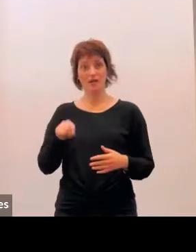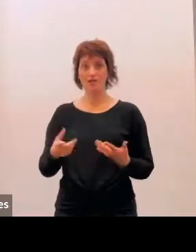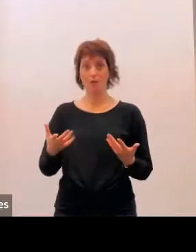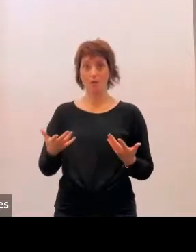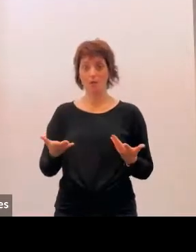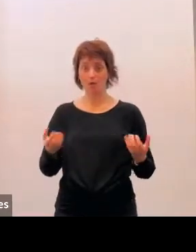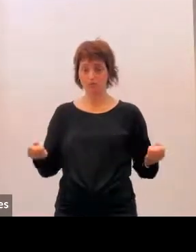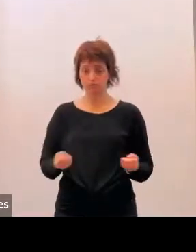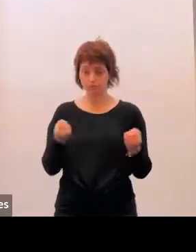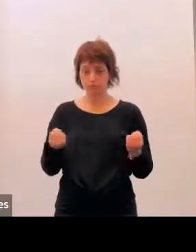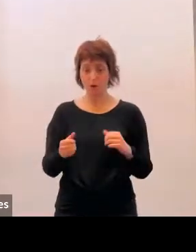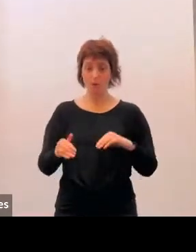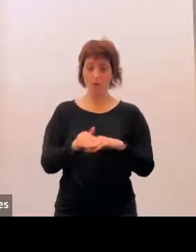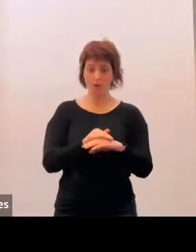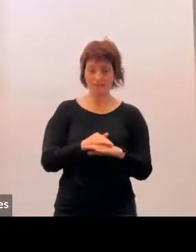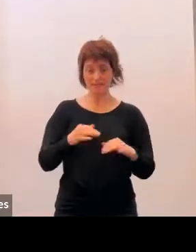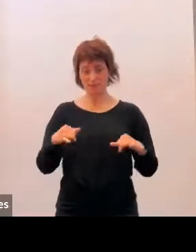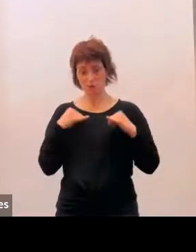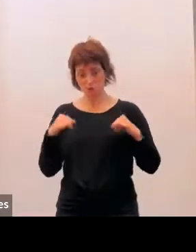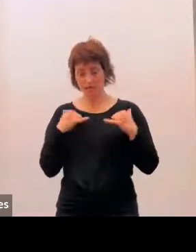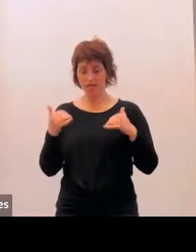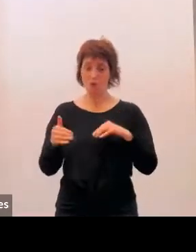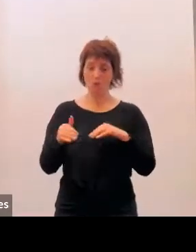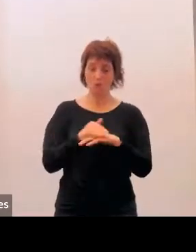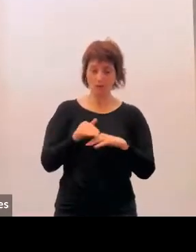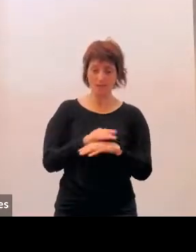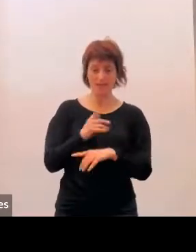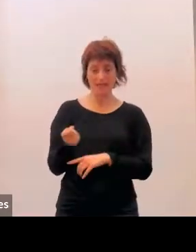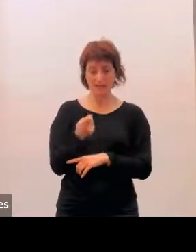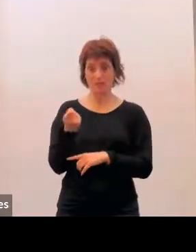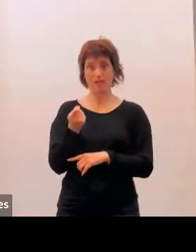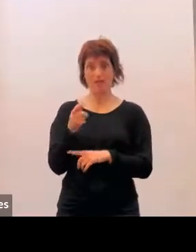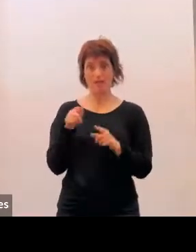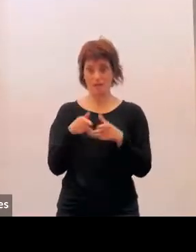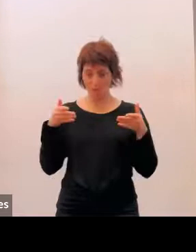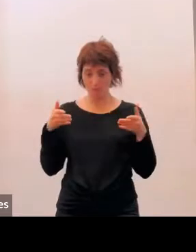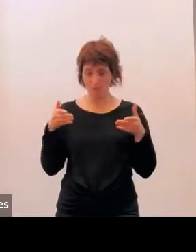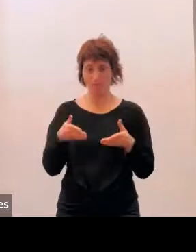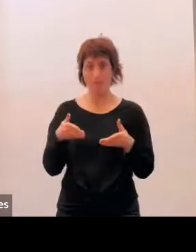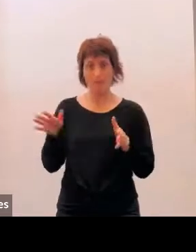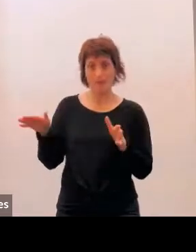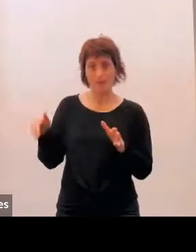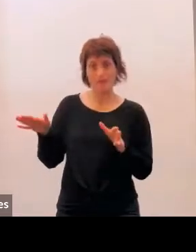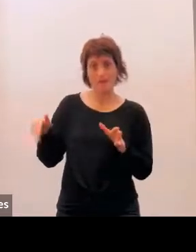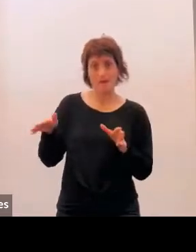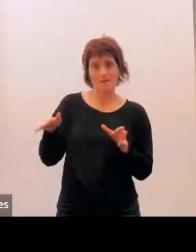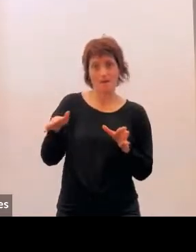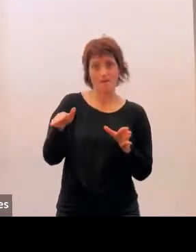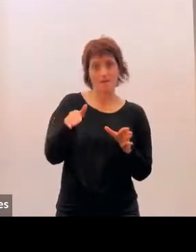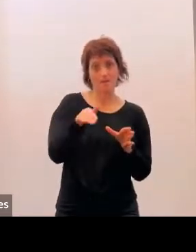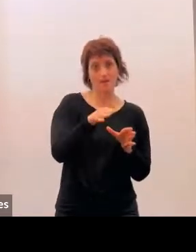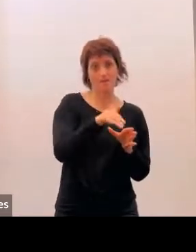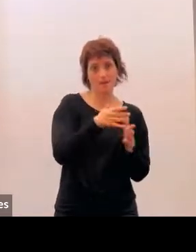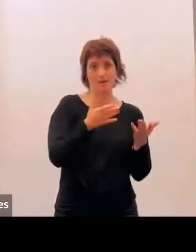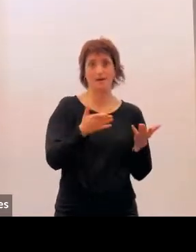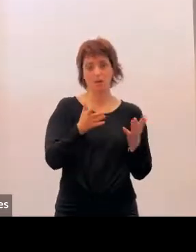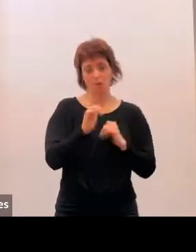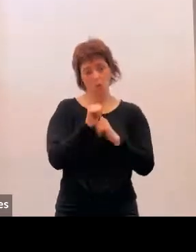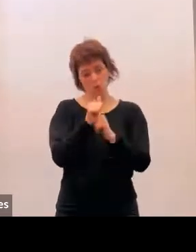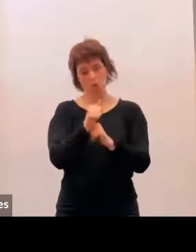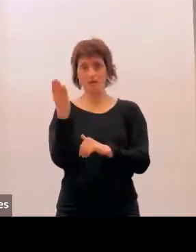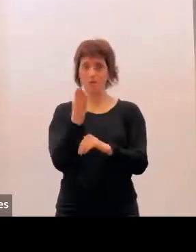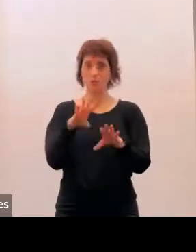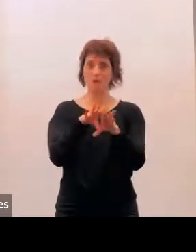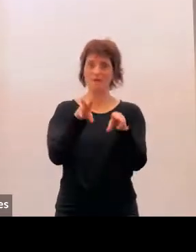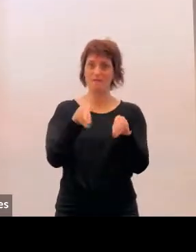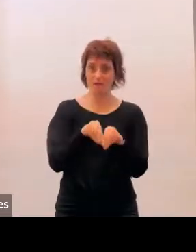politiques jeunesse, des politiques éducatives, un axe fort qui sera de nature à répondre aux besoins des parents, des